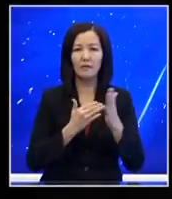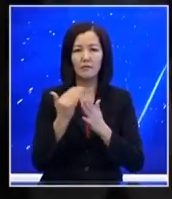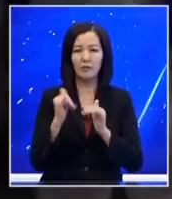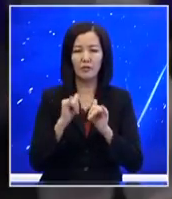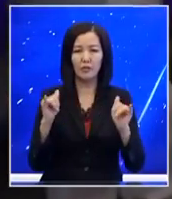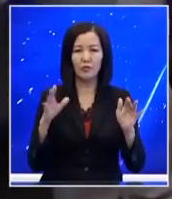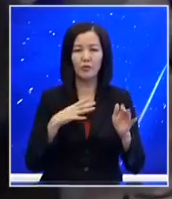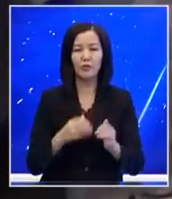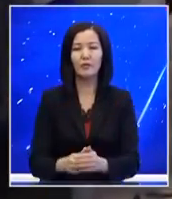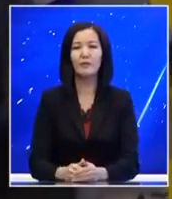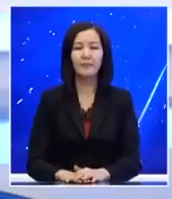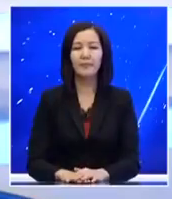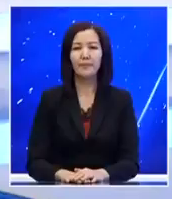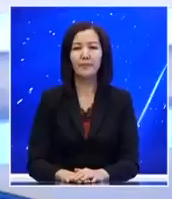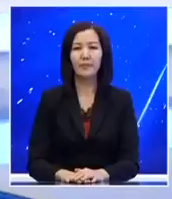растет.